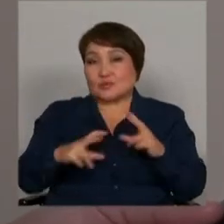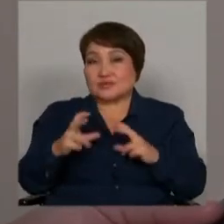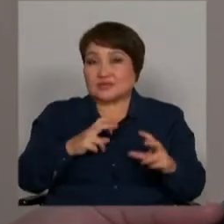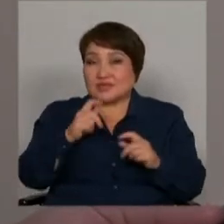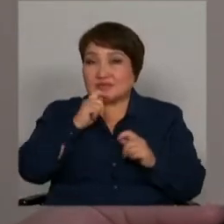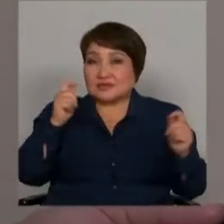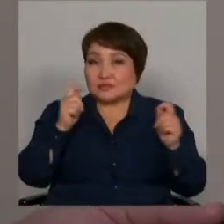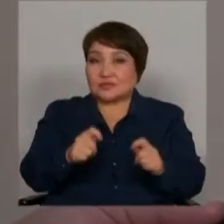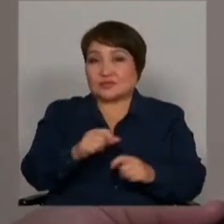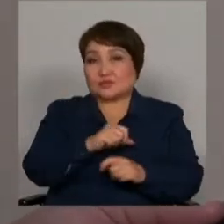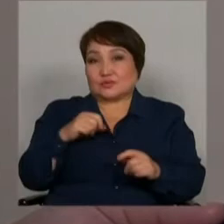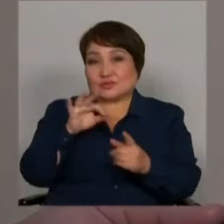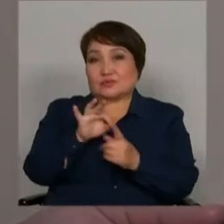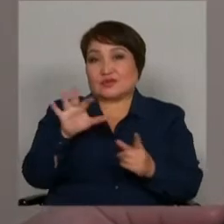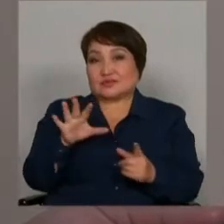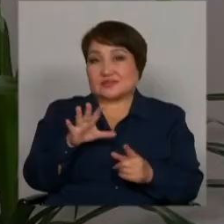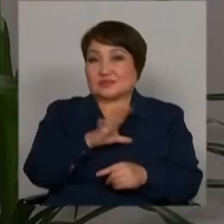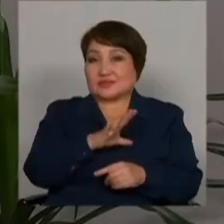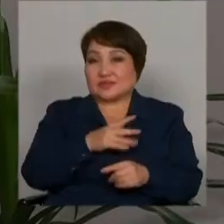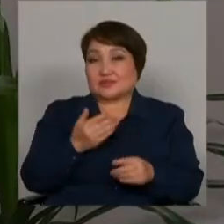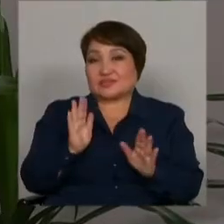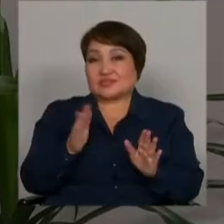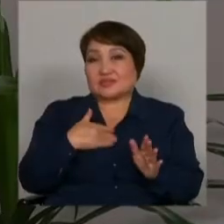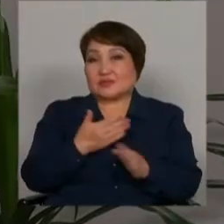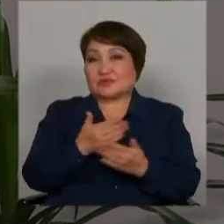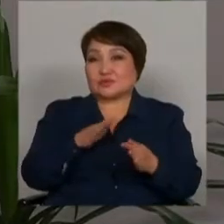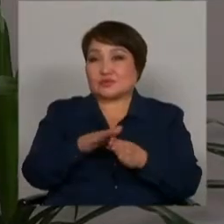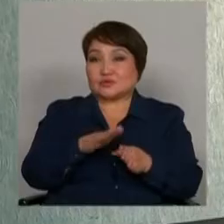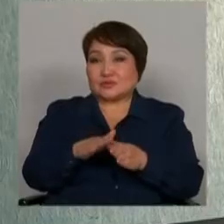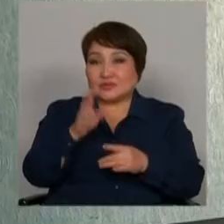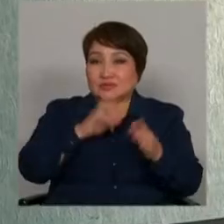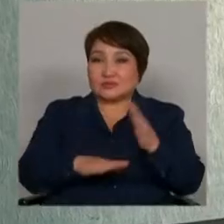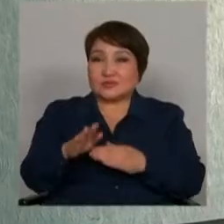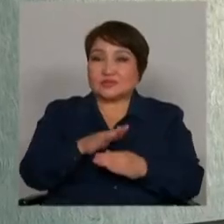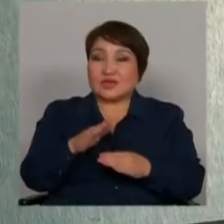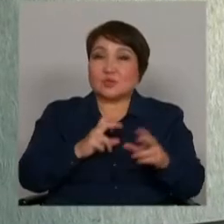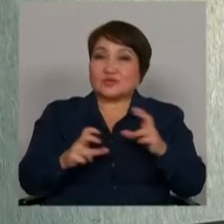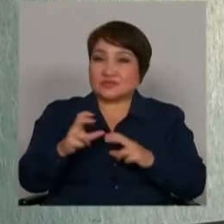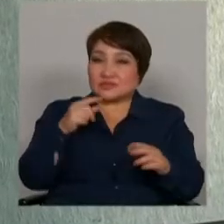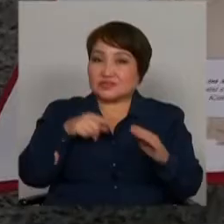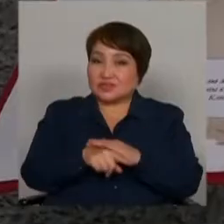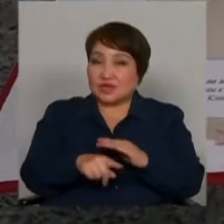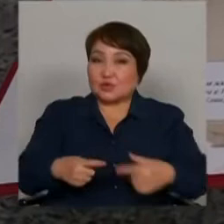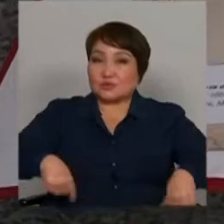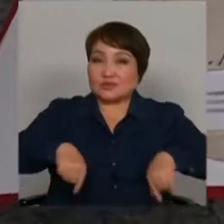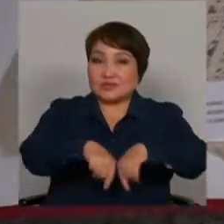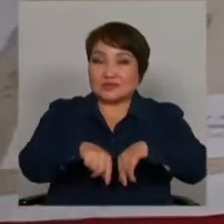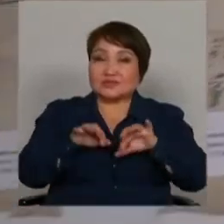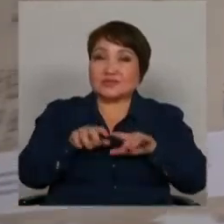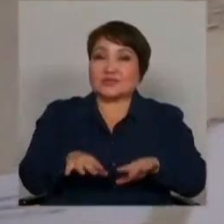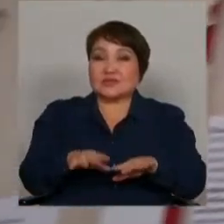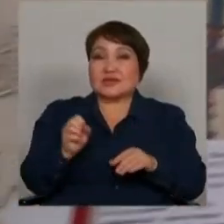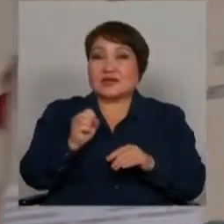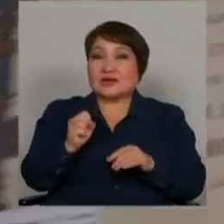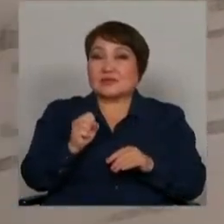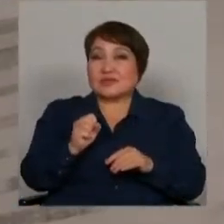еткен. Біз тек қана соны орындаушылармыз. Еліміздің маңдайалды университетінде ұйымдастырылған іс-шарада Ахмет Байтұрсынұлының